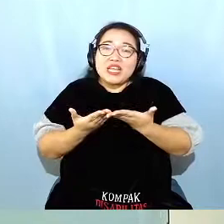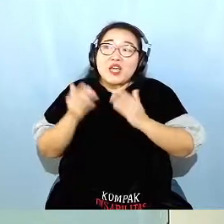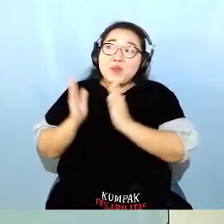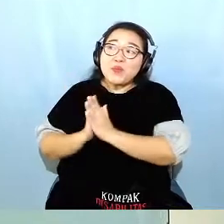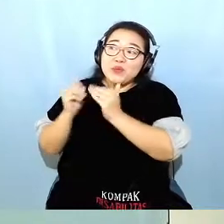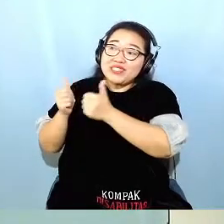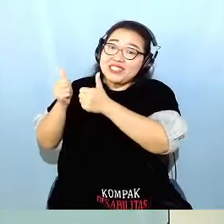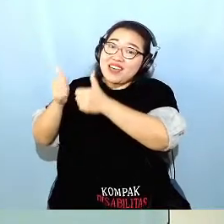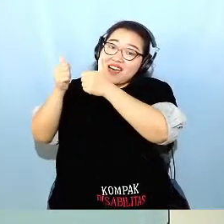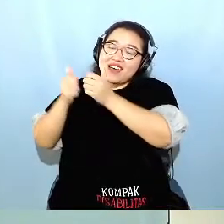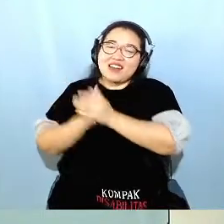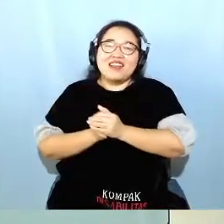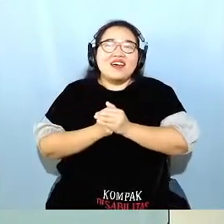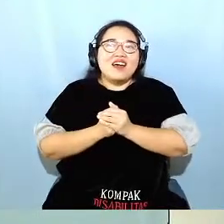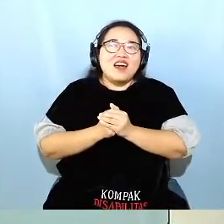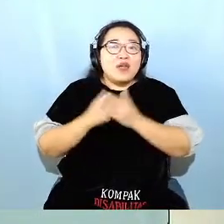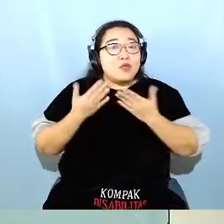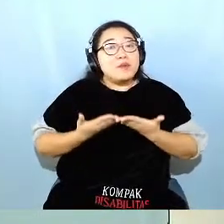Nah, terus akhirnya pada